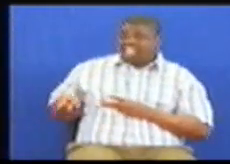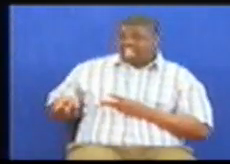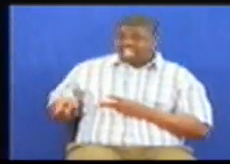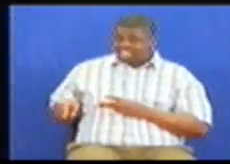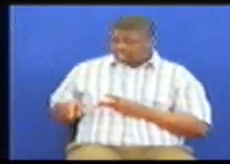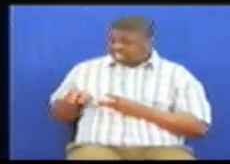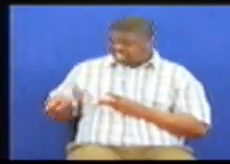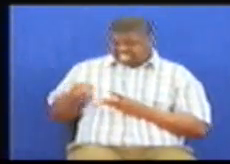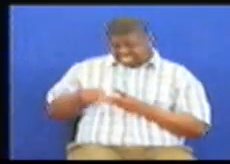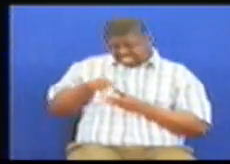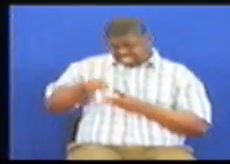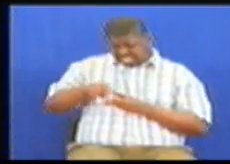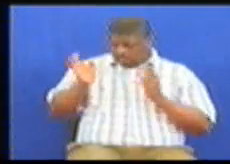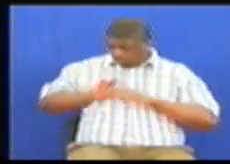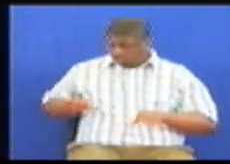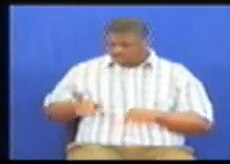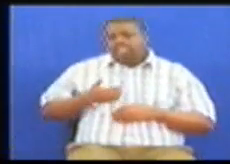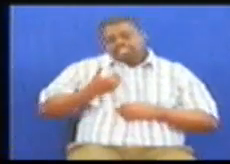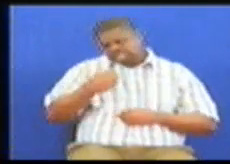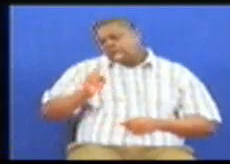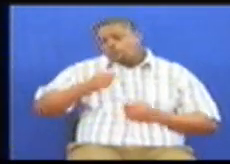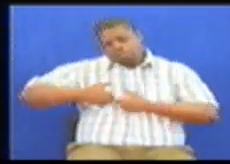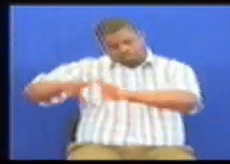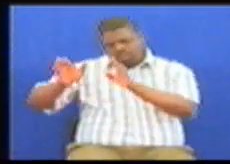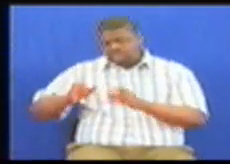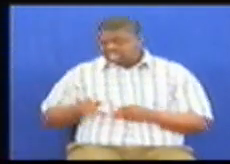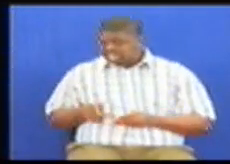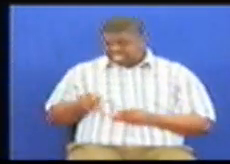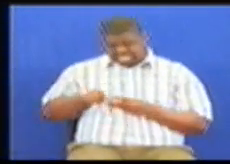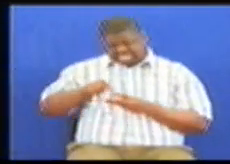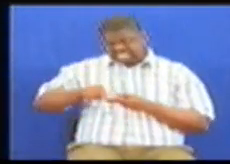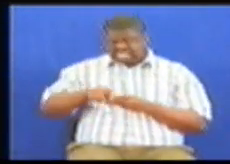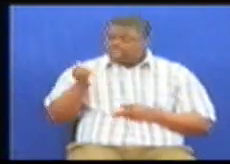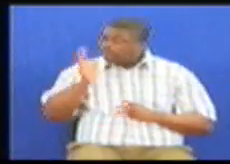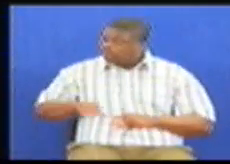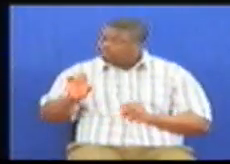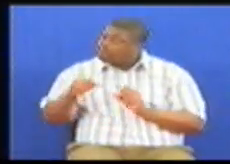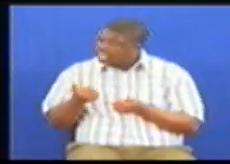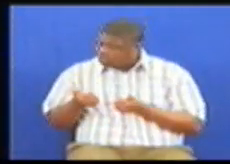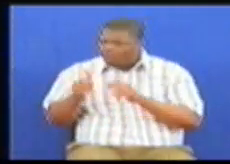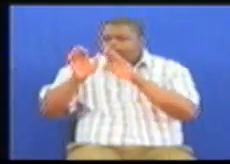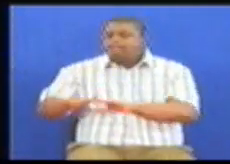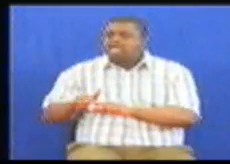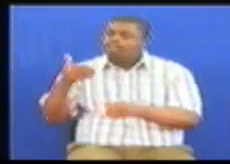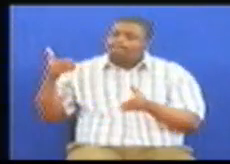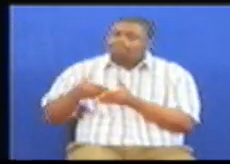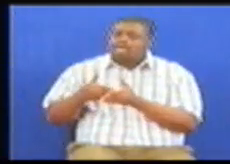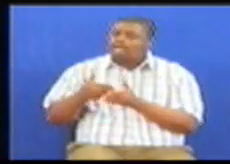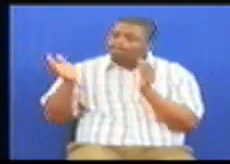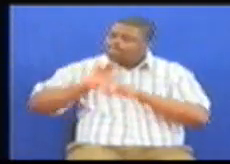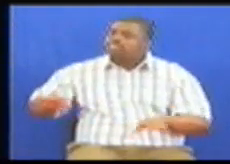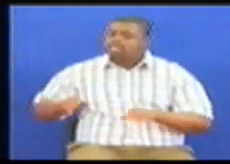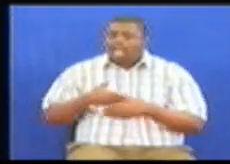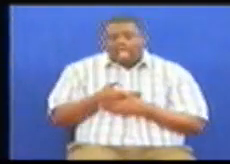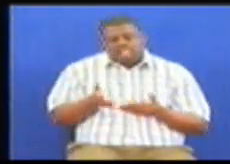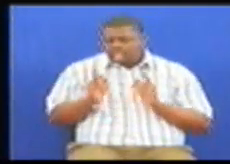mtakapokamilisha hizo ndio muondoke. Msiondoke kabla hamjakamilisha hiyo, hata kama itachukua ni miaka 30. Naunga mkono hoja na kushukuru sana